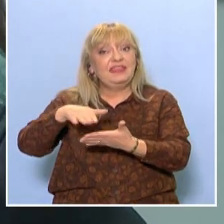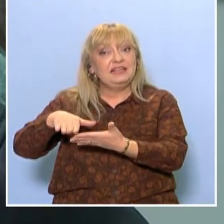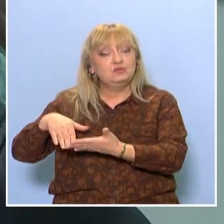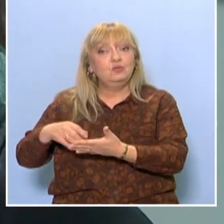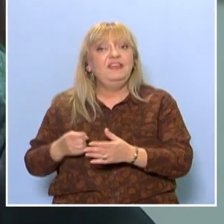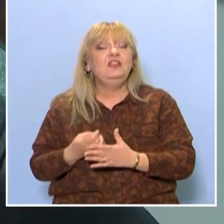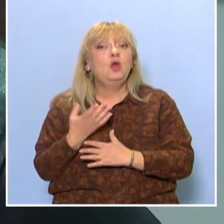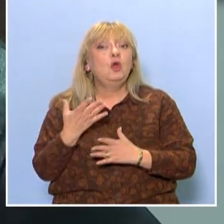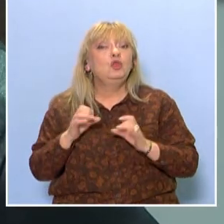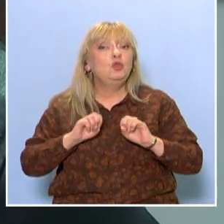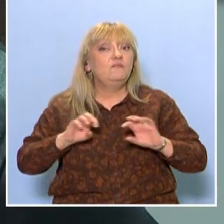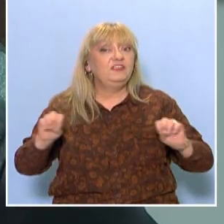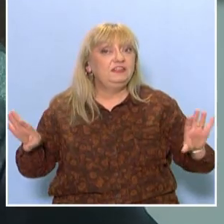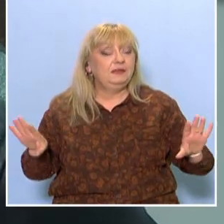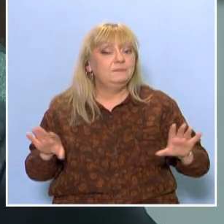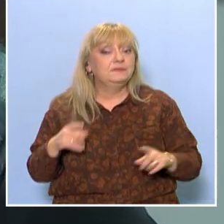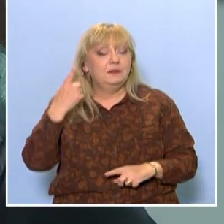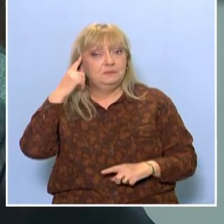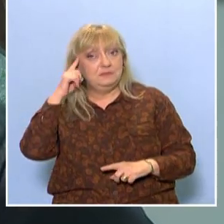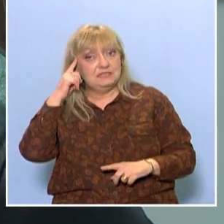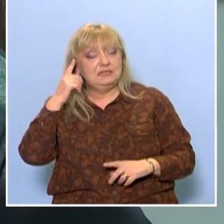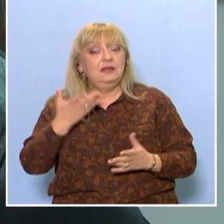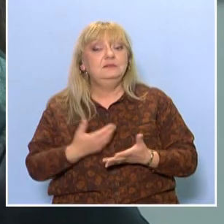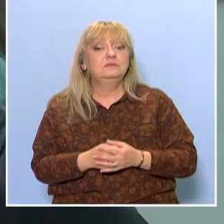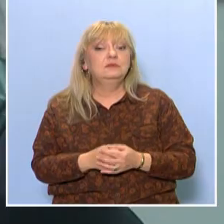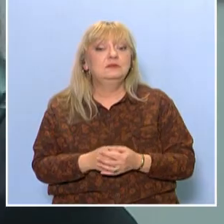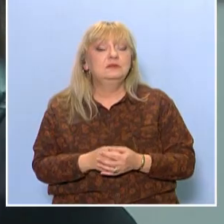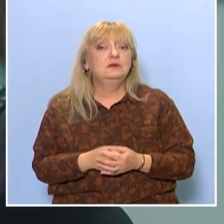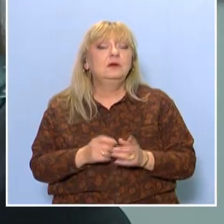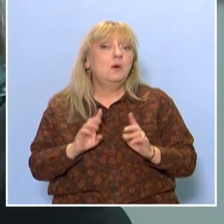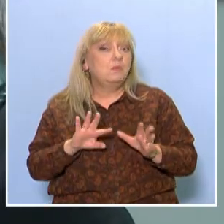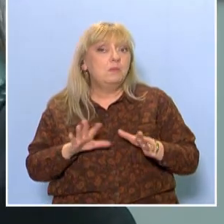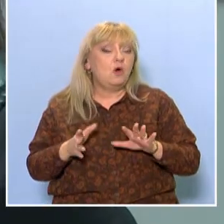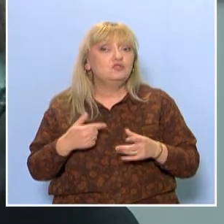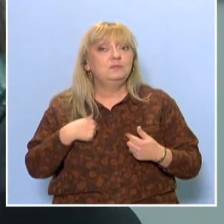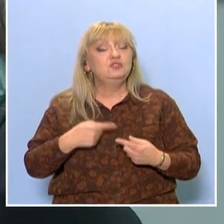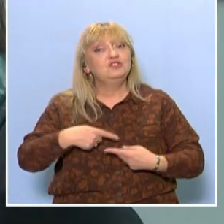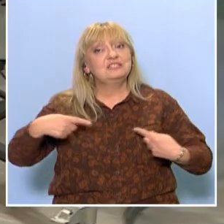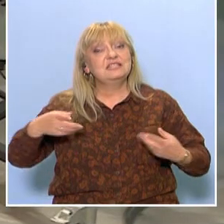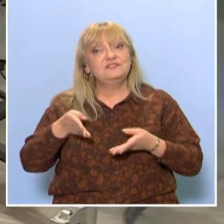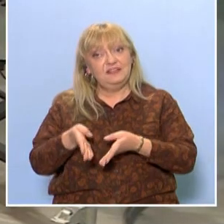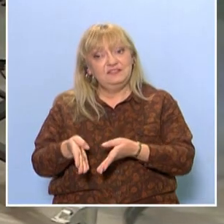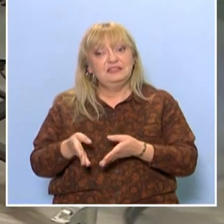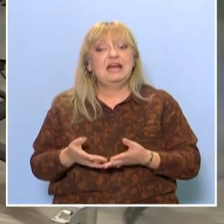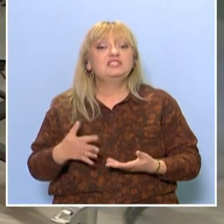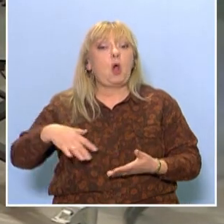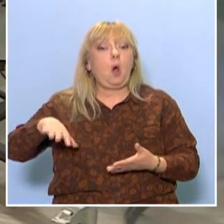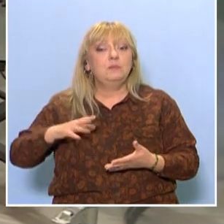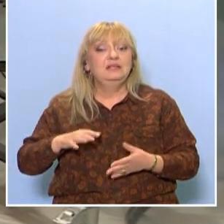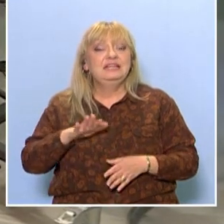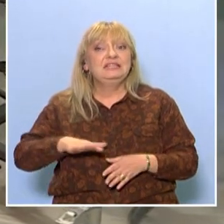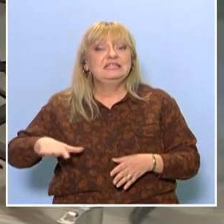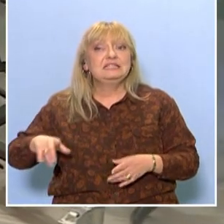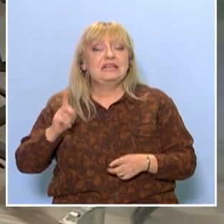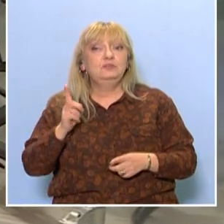новини, така че смятам, че може би ще се развия към тази сфера. Децата, които правят